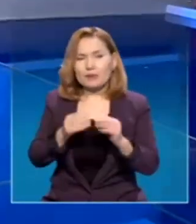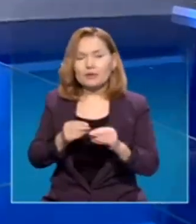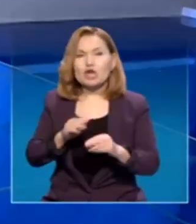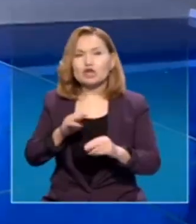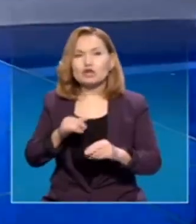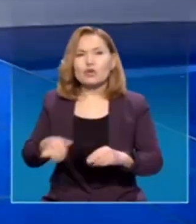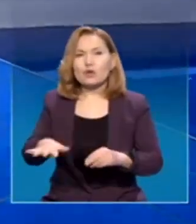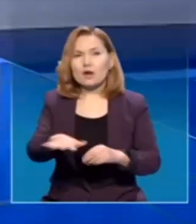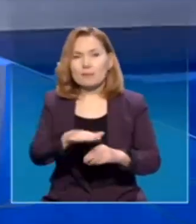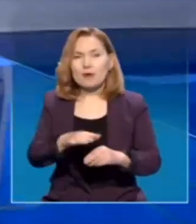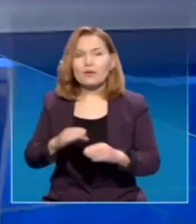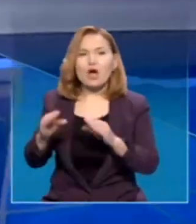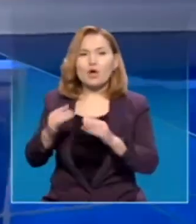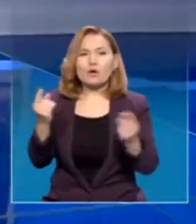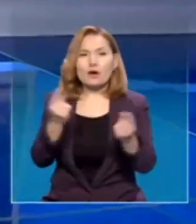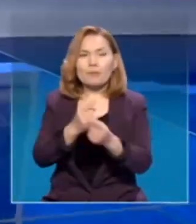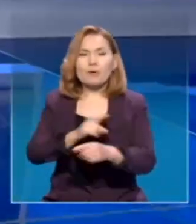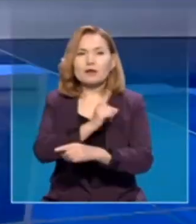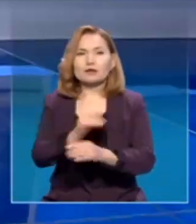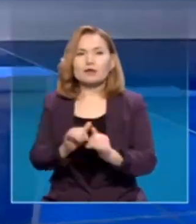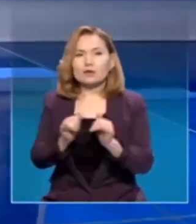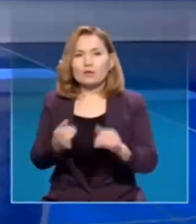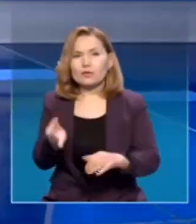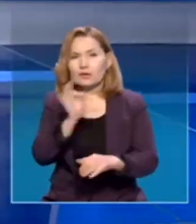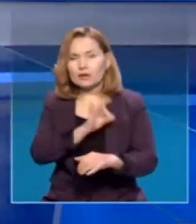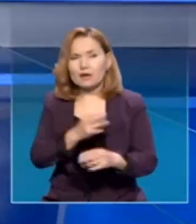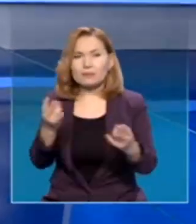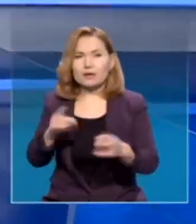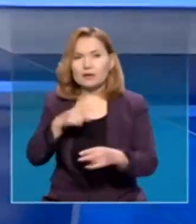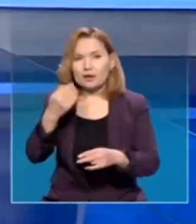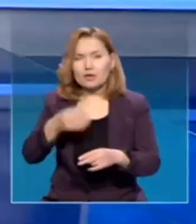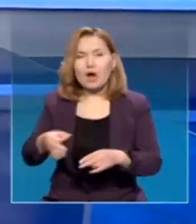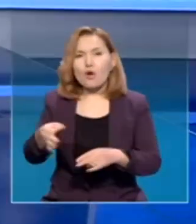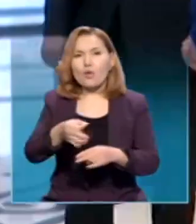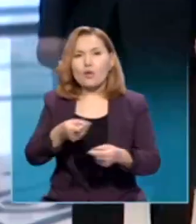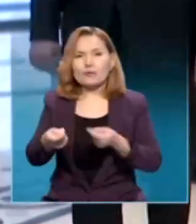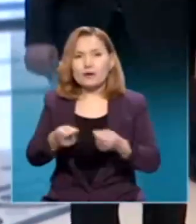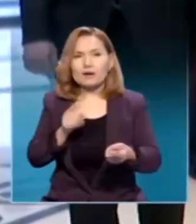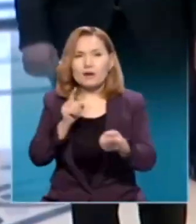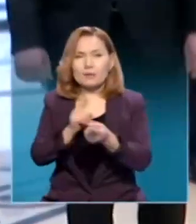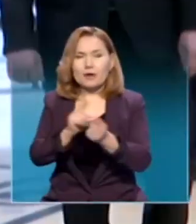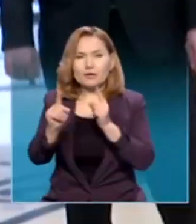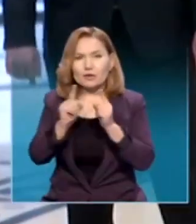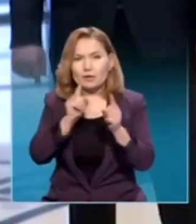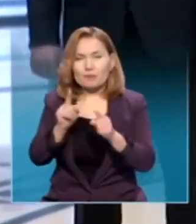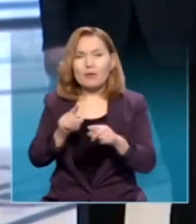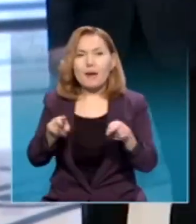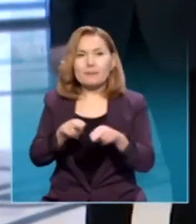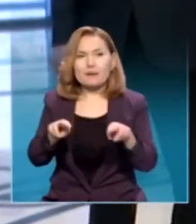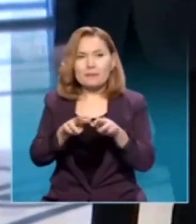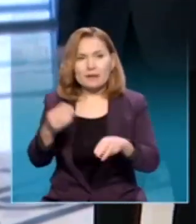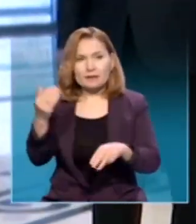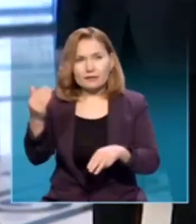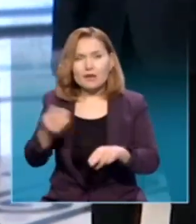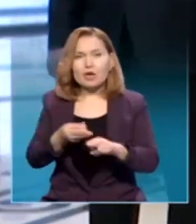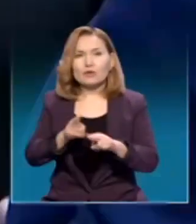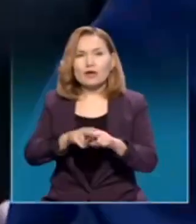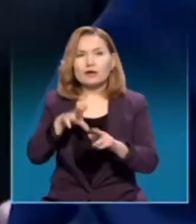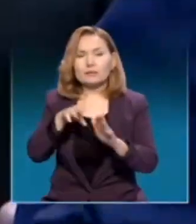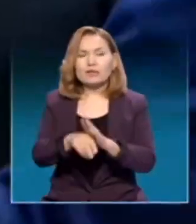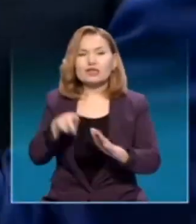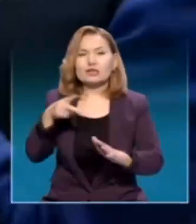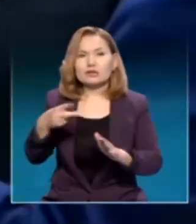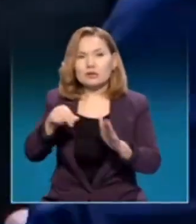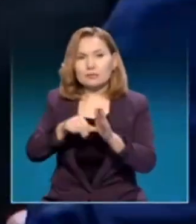Жетісу өңірінің көлік-логистикалық әлеуетін ұтымды пайдалану керек деді облыс активімен болған жиында үкімет басшысы Әлихан Смайылов.